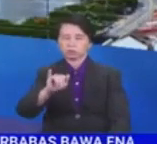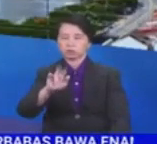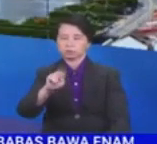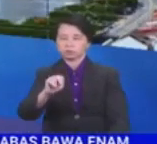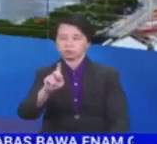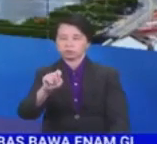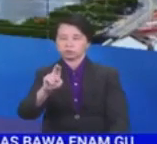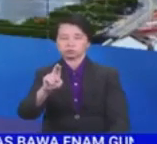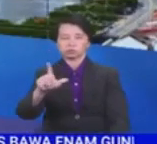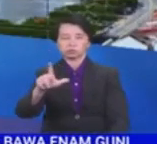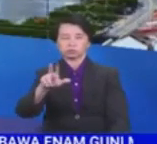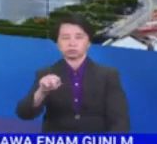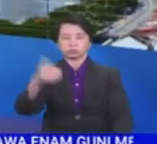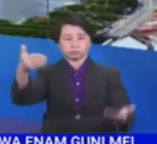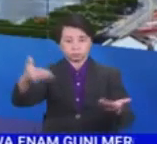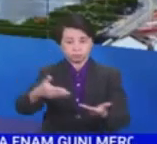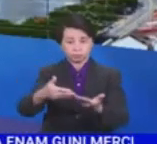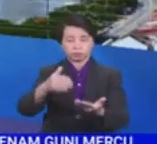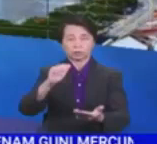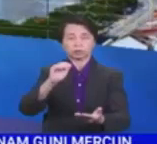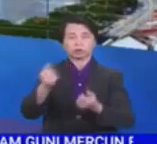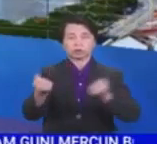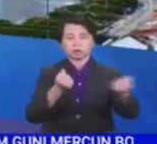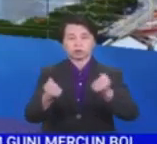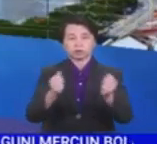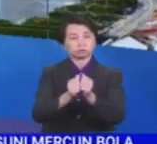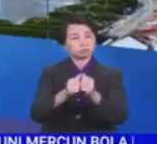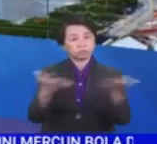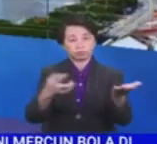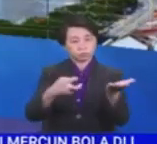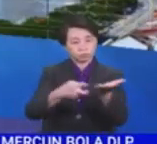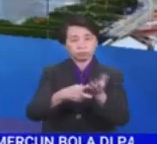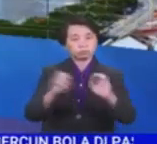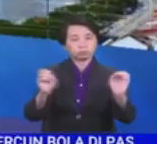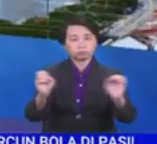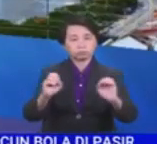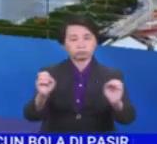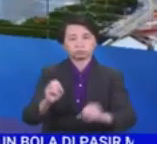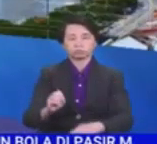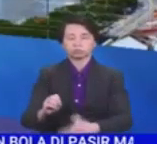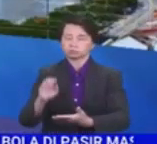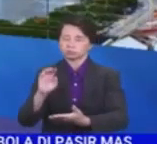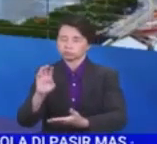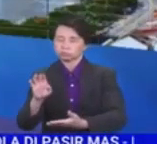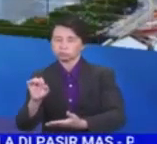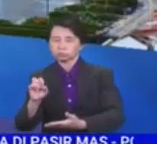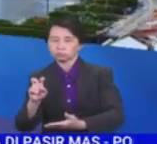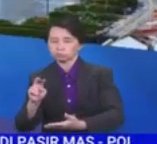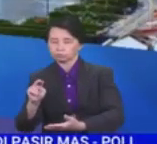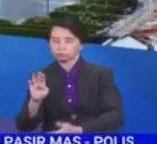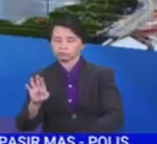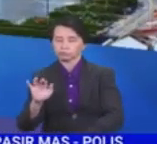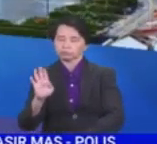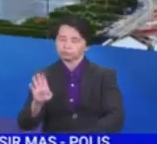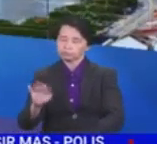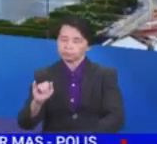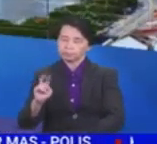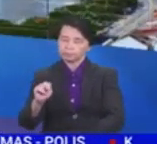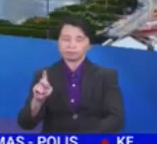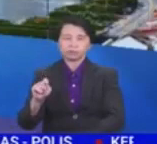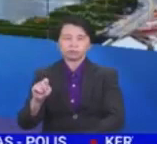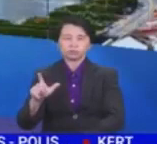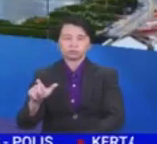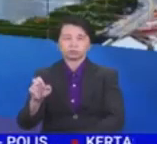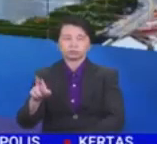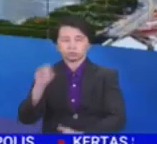memperkenalkan aplikasi parkir crete tampak kupon bonus Bintulu protes a-b-d-e Dato Muhammad Yakub kali